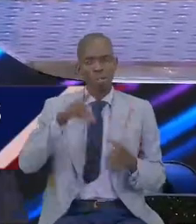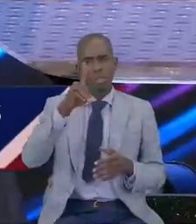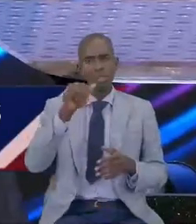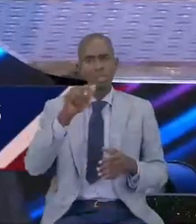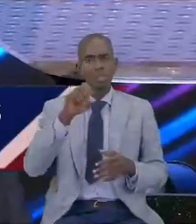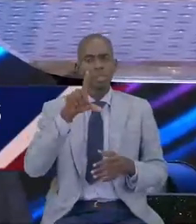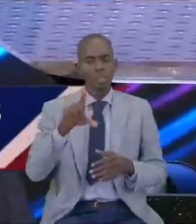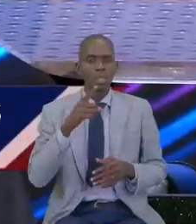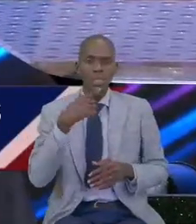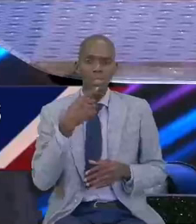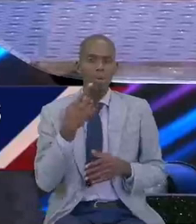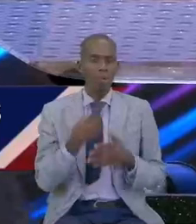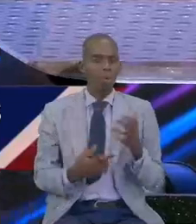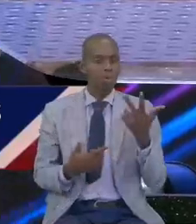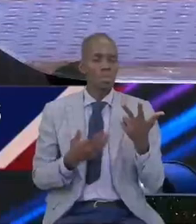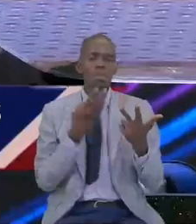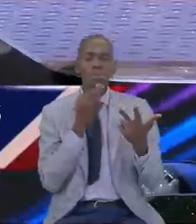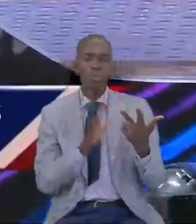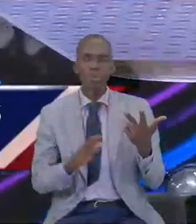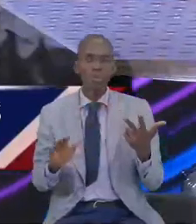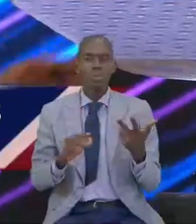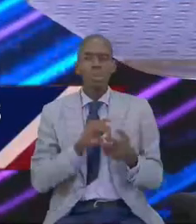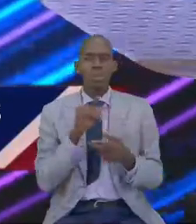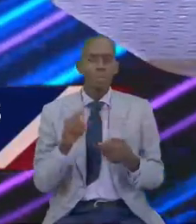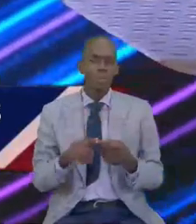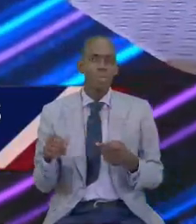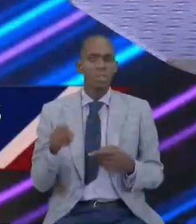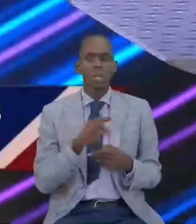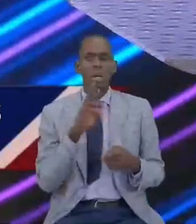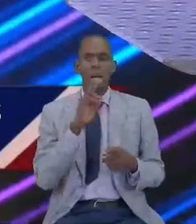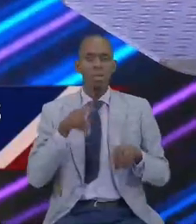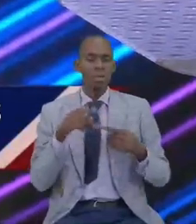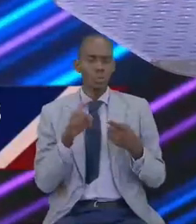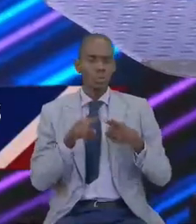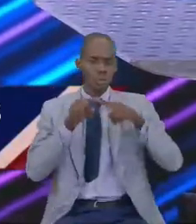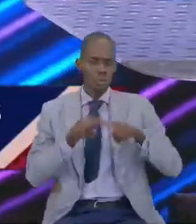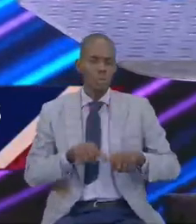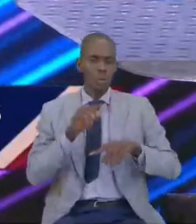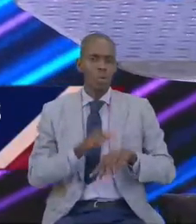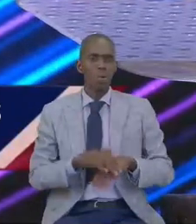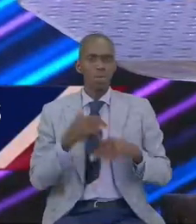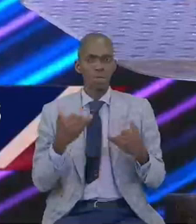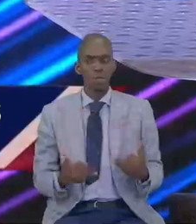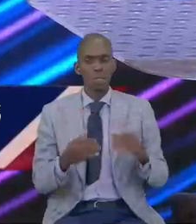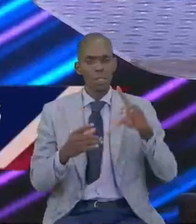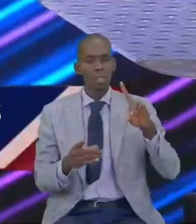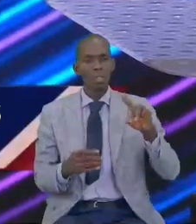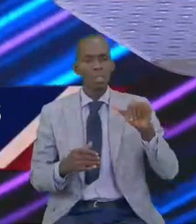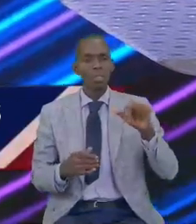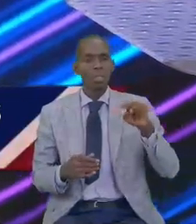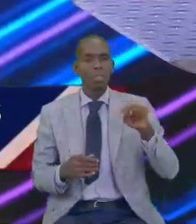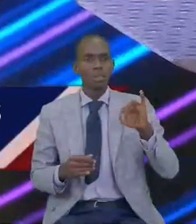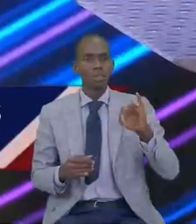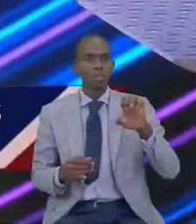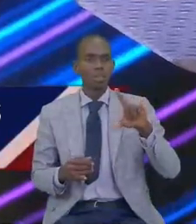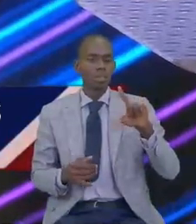à ce que Meshach Abednego, ce qu'il voulait faire. Alors, Daniel chapitre 1, verset